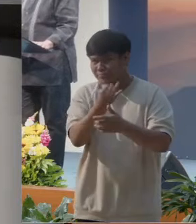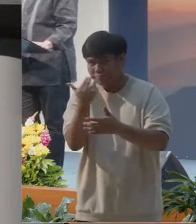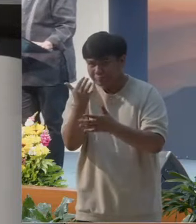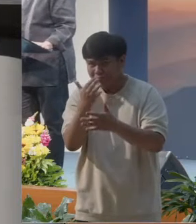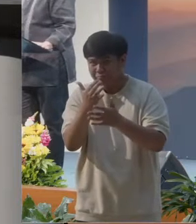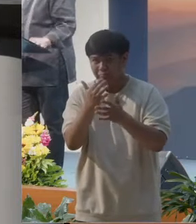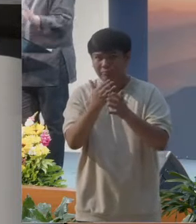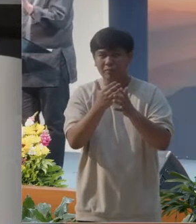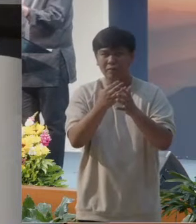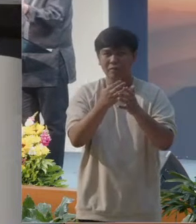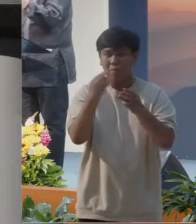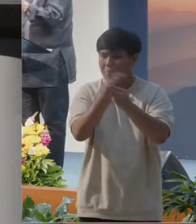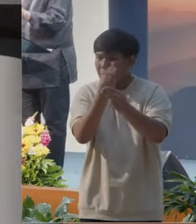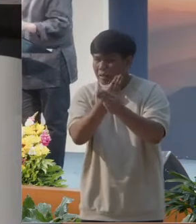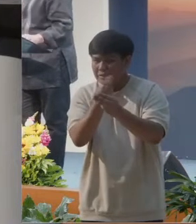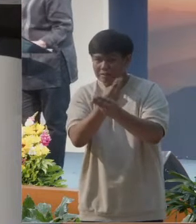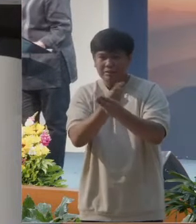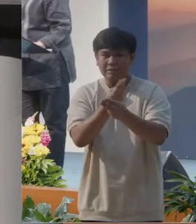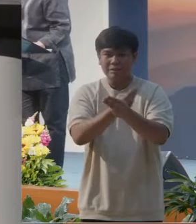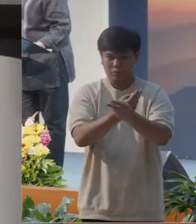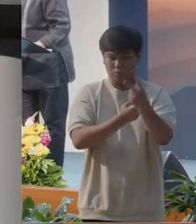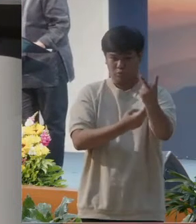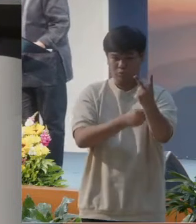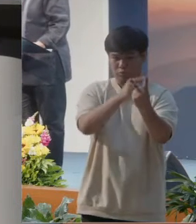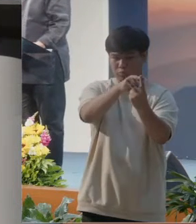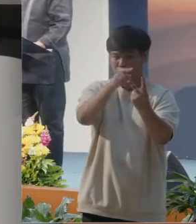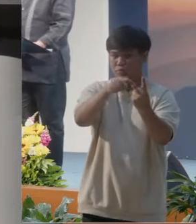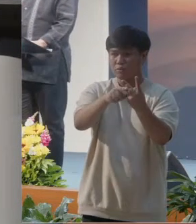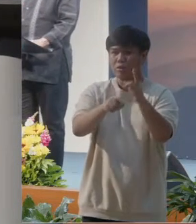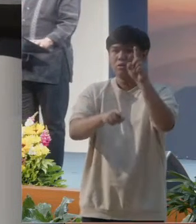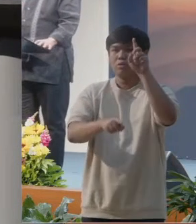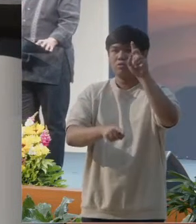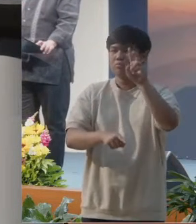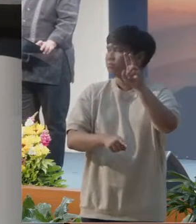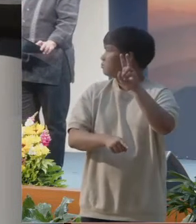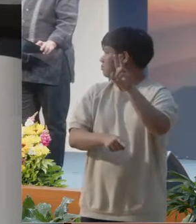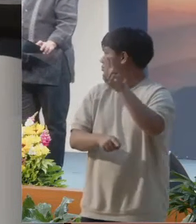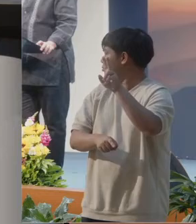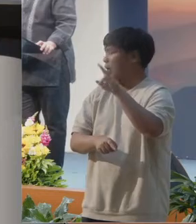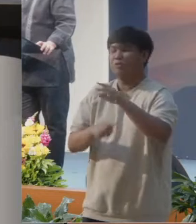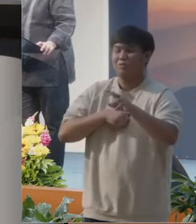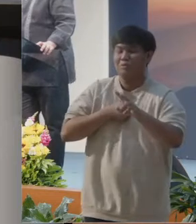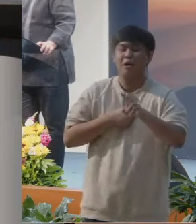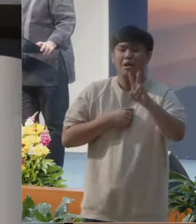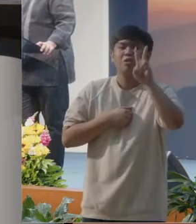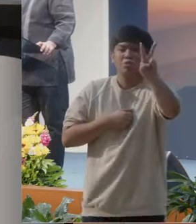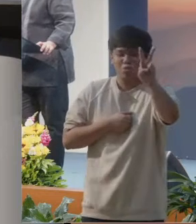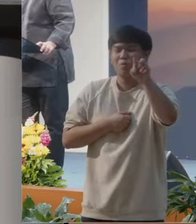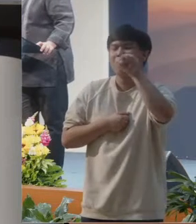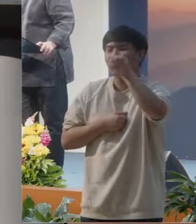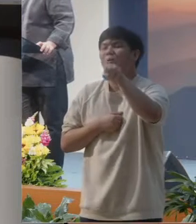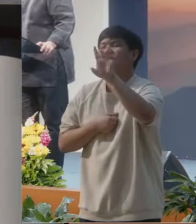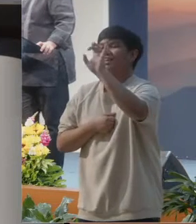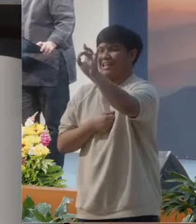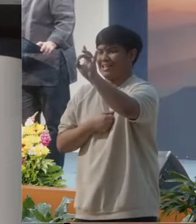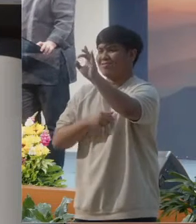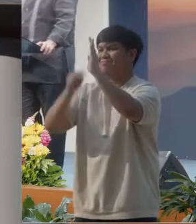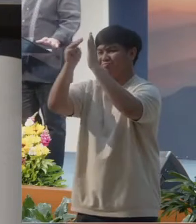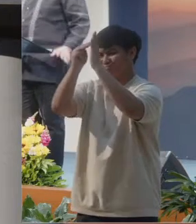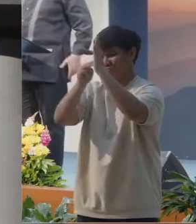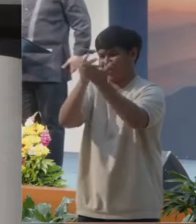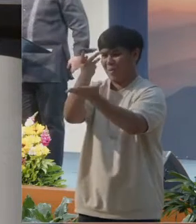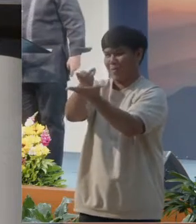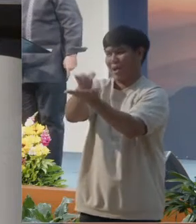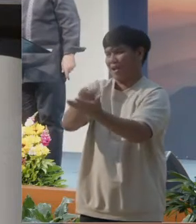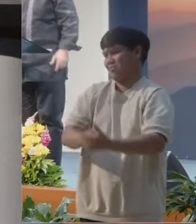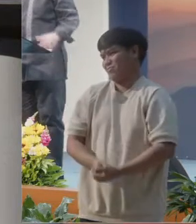natin, lalabas po na doon pa lang sa dalawang bagay na iyon, 2.8 million pesos. Ang